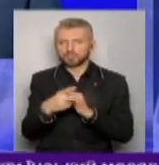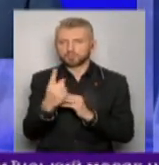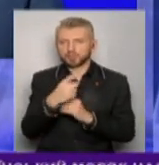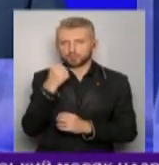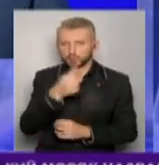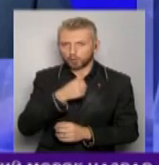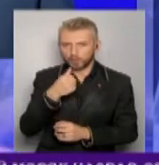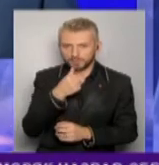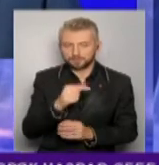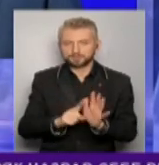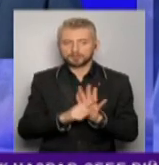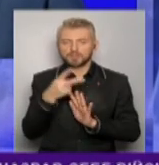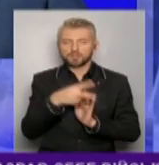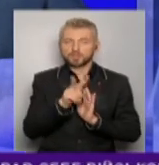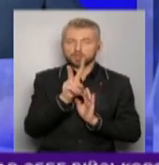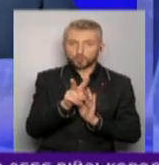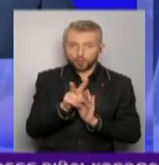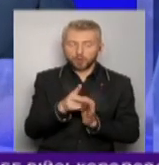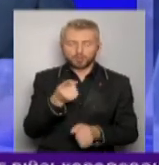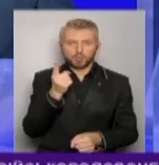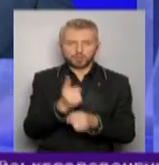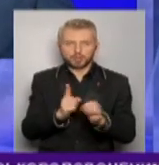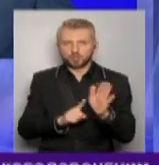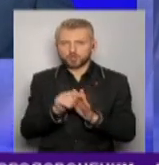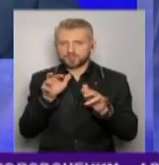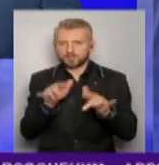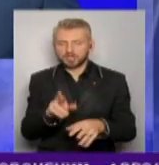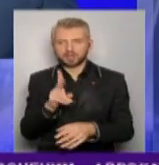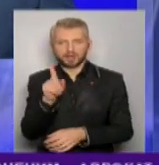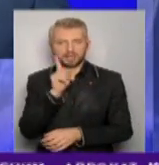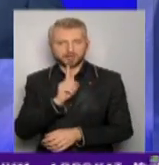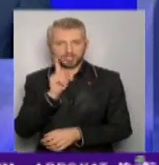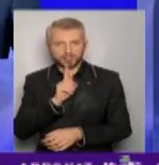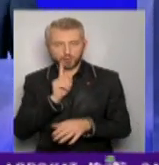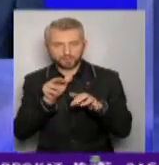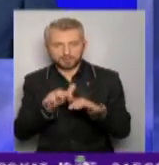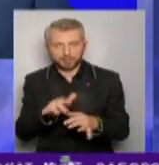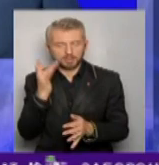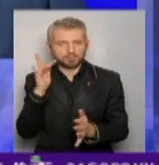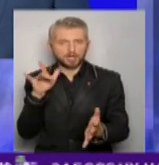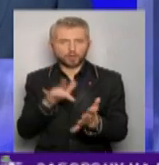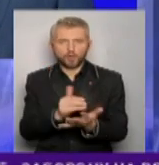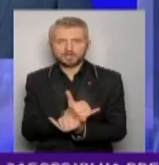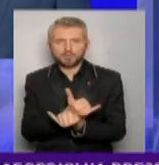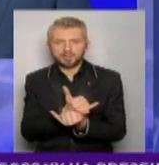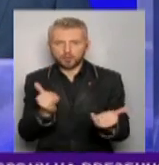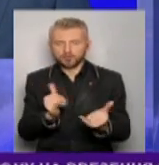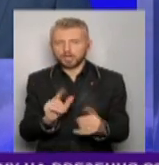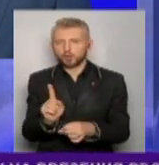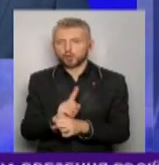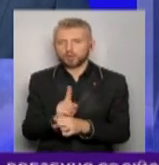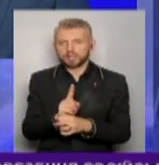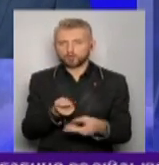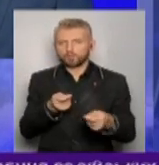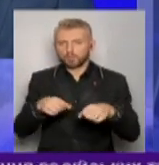2001 році. З 2002 мораторій почав діяти як тимчасовий захід з метою забезпечення нормативного врегулювання